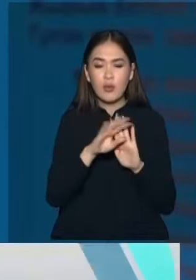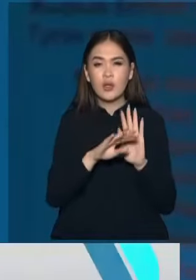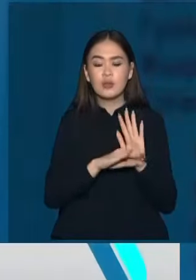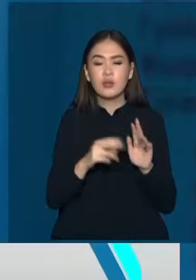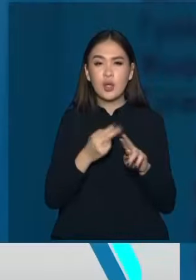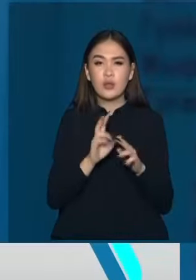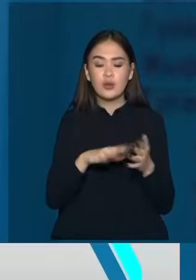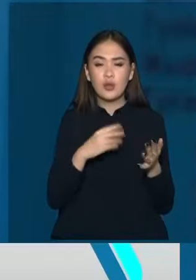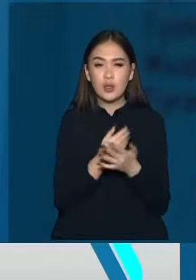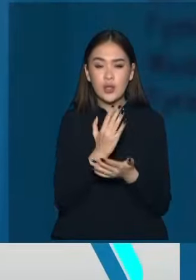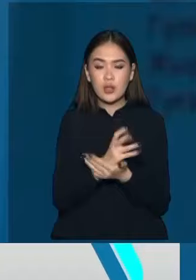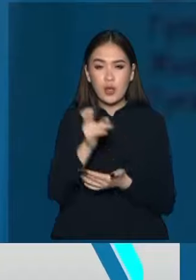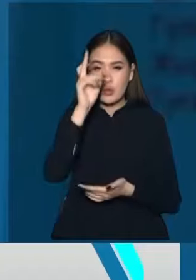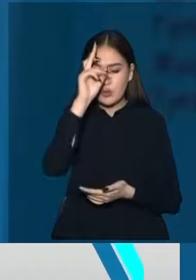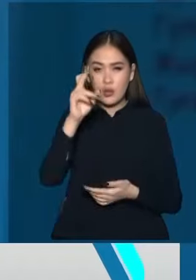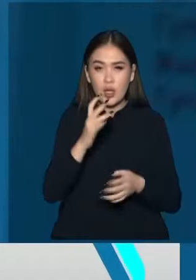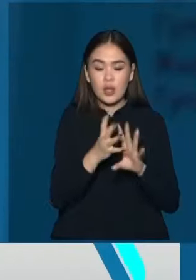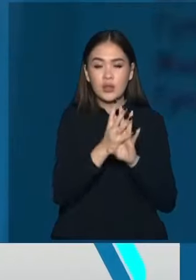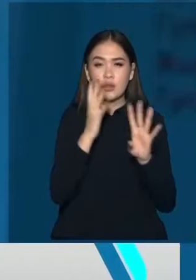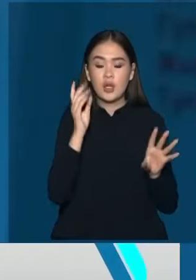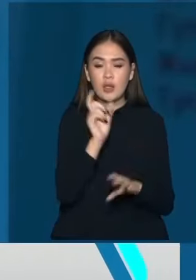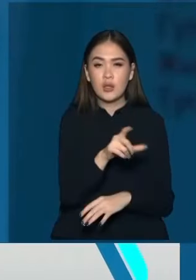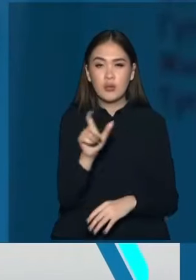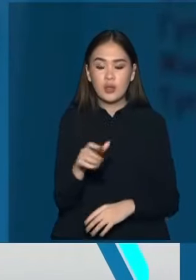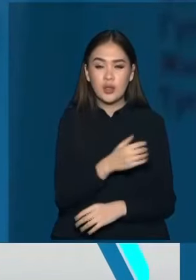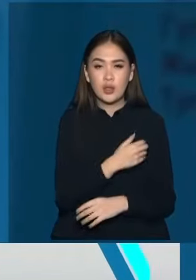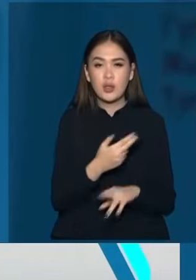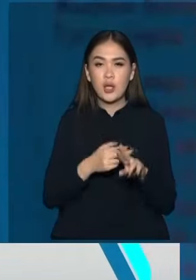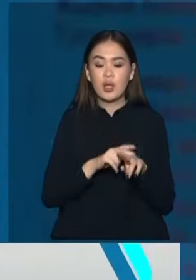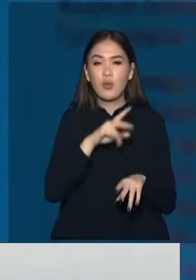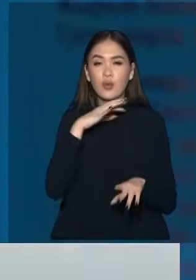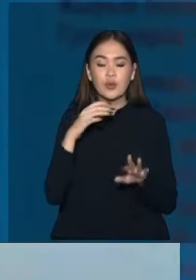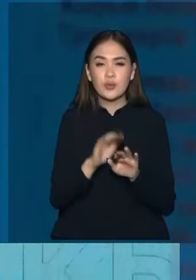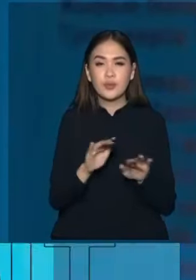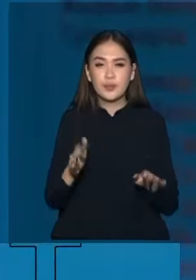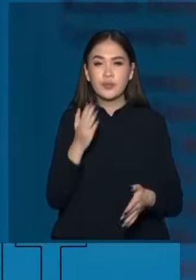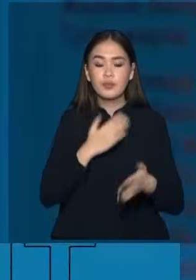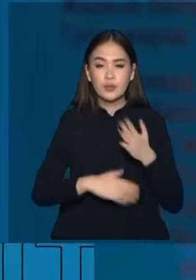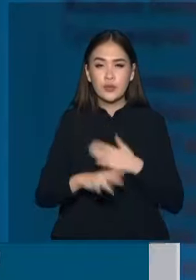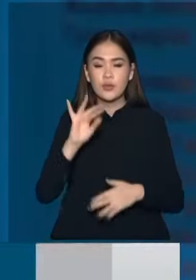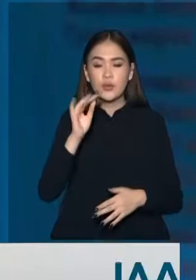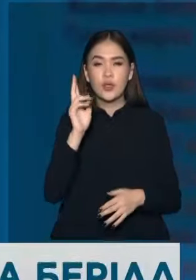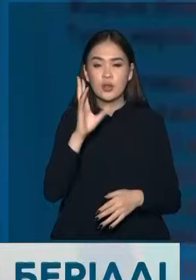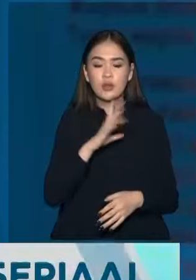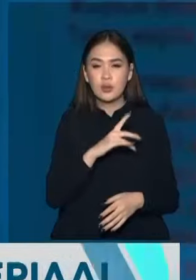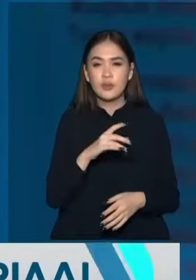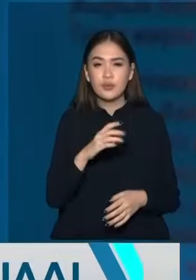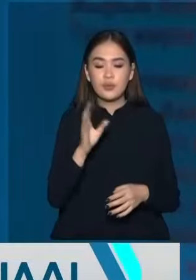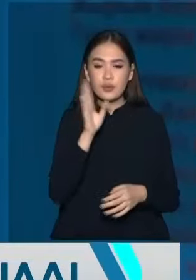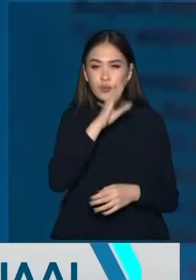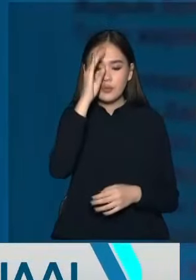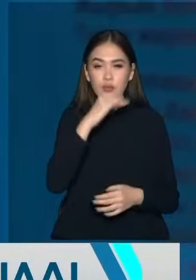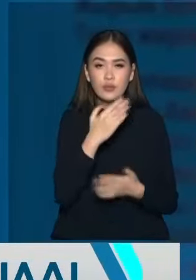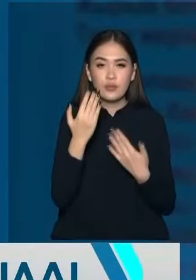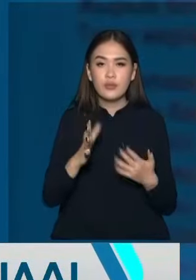жүріп отыр. Мына мемлекеттік кезекте тұрған азаматтарға көп балалы мүгедектер және жетімдерге егер де